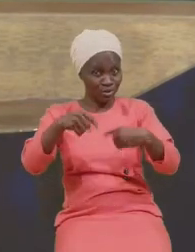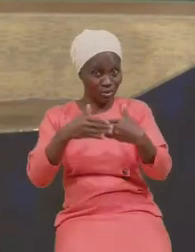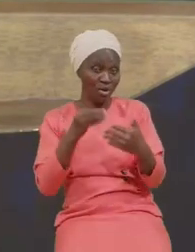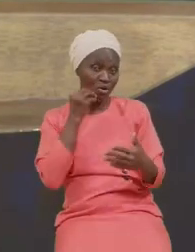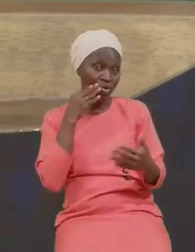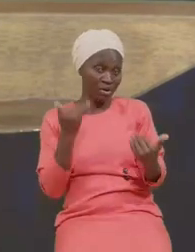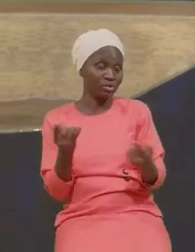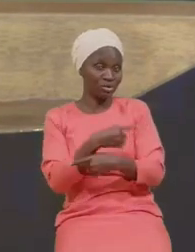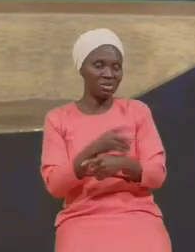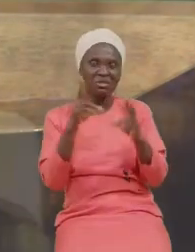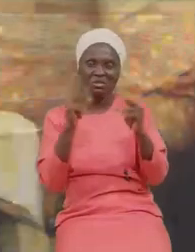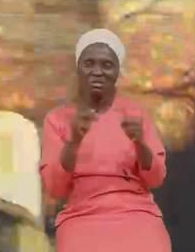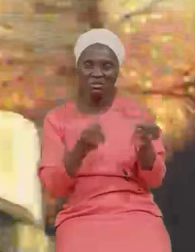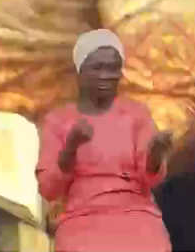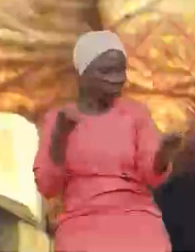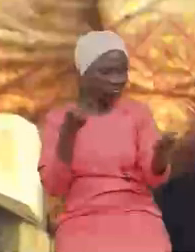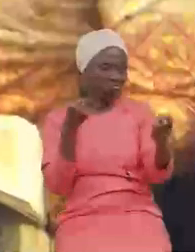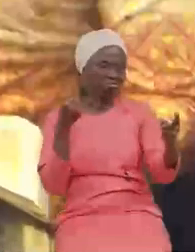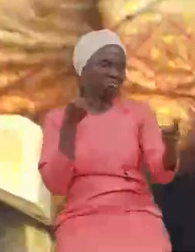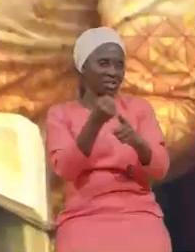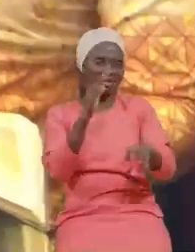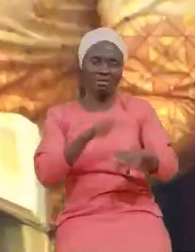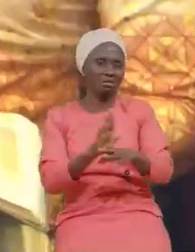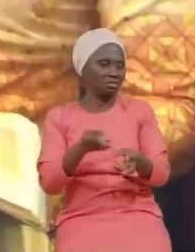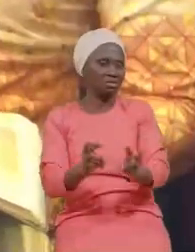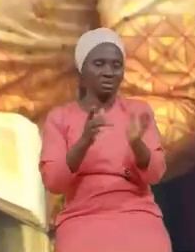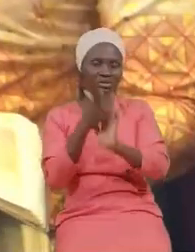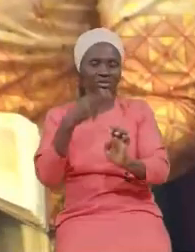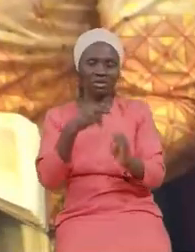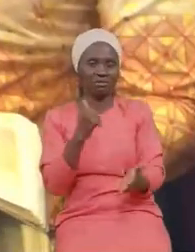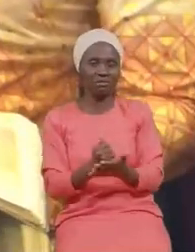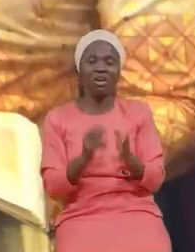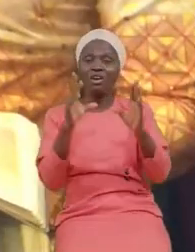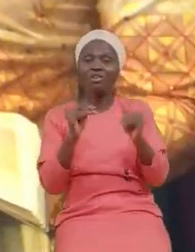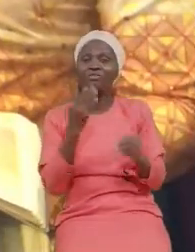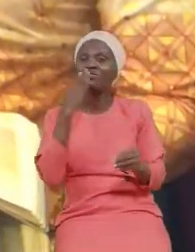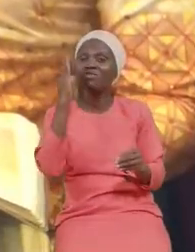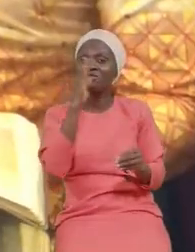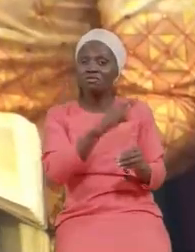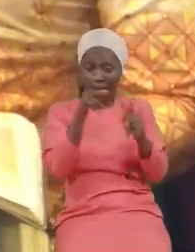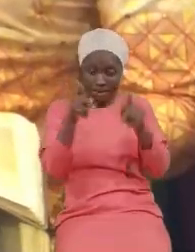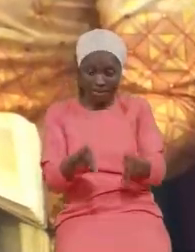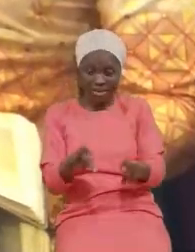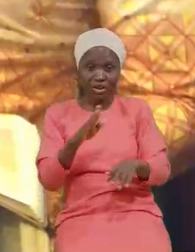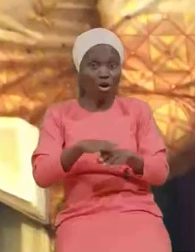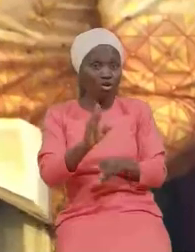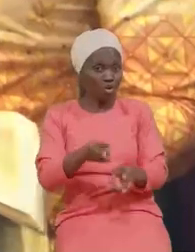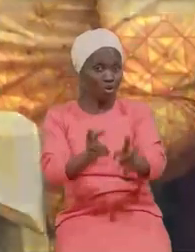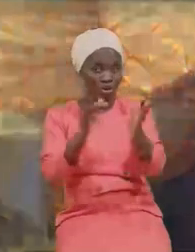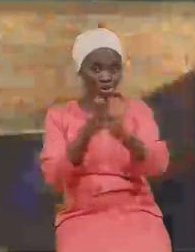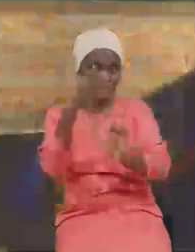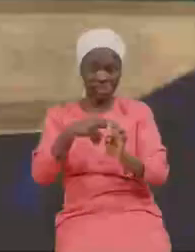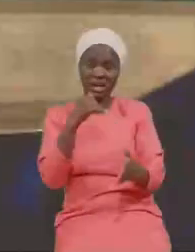d'accident en chemin faisant pas de personnalité maléfique en chemin